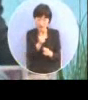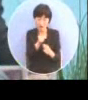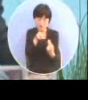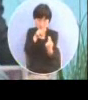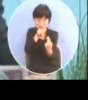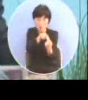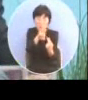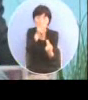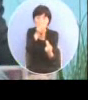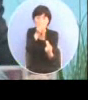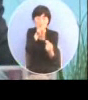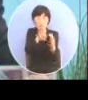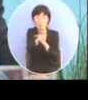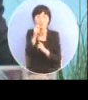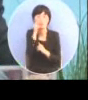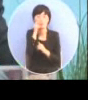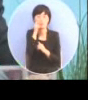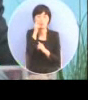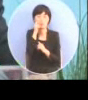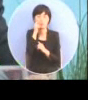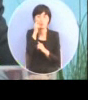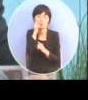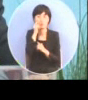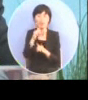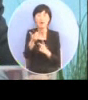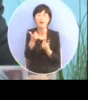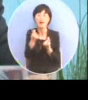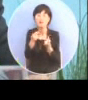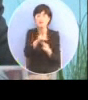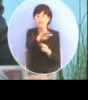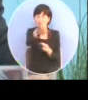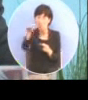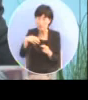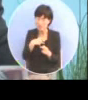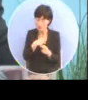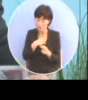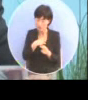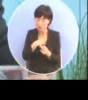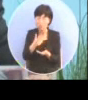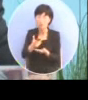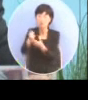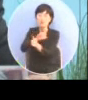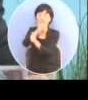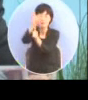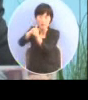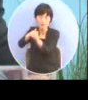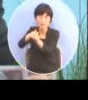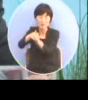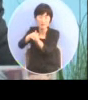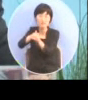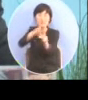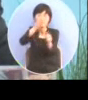bắt được, cuối cùng đứng yên để nó gồ. Cho nên Chúa phán, hãy giao sự sợ hãi mình cho Chúa.